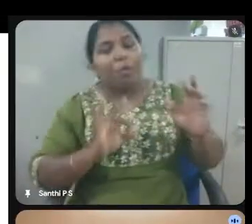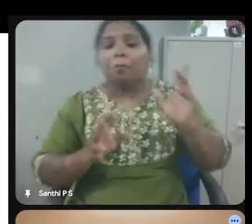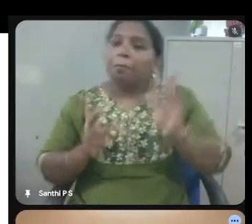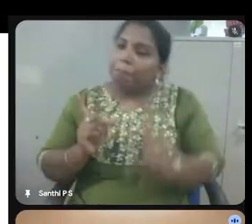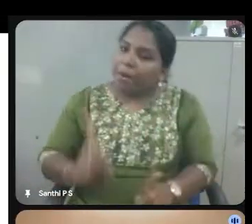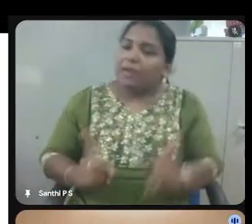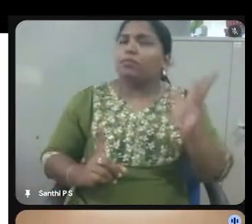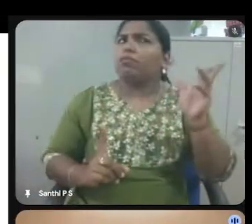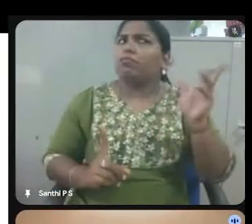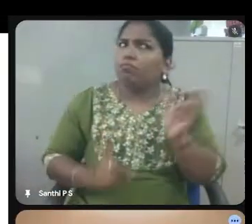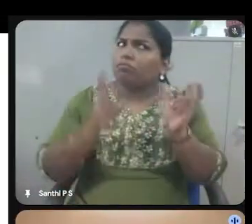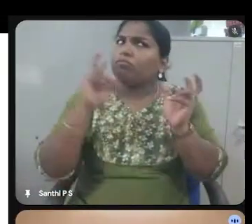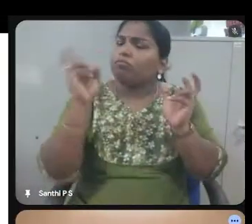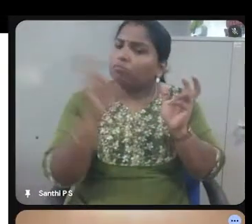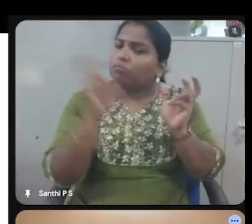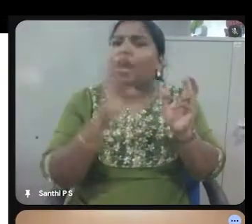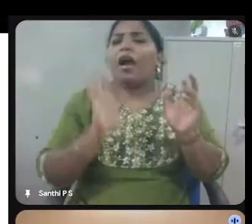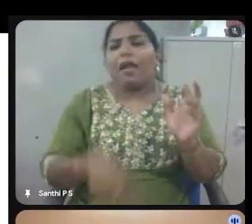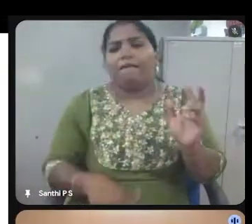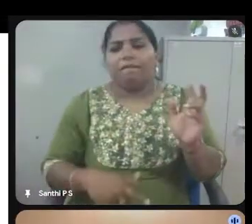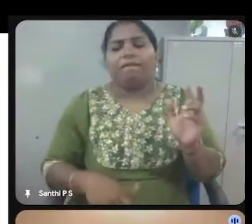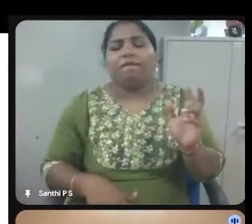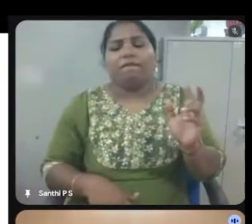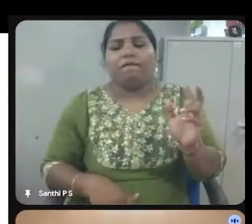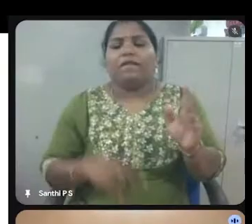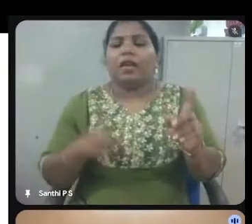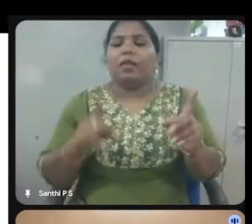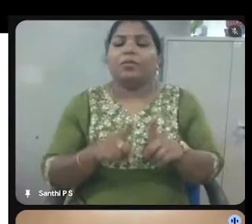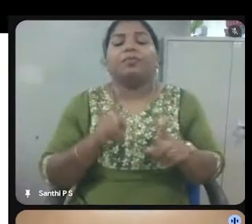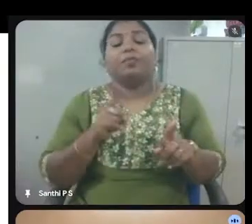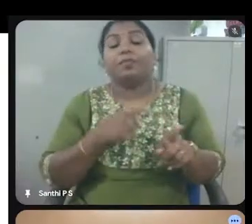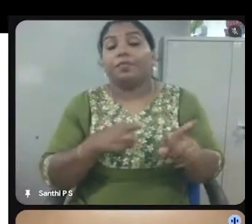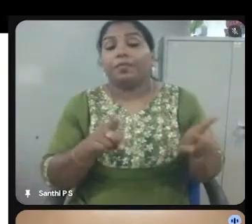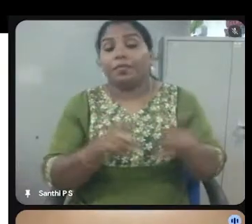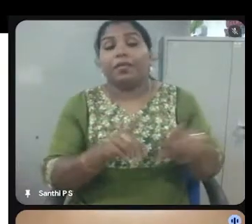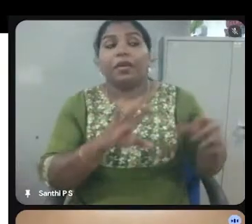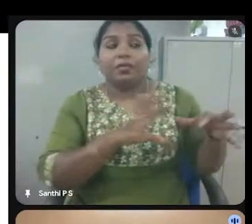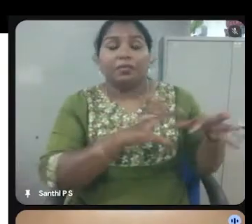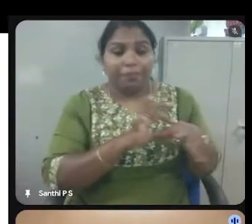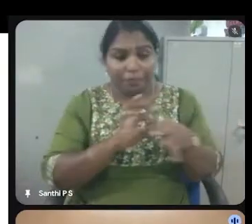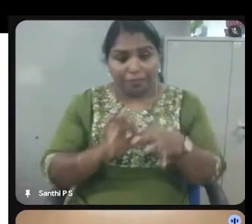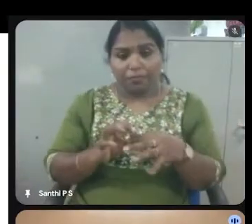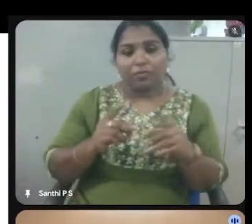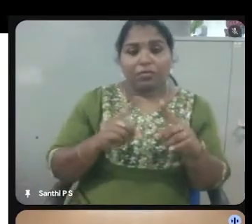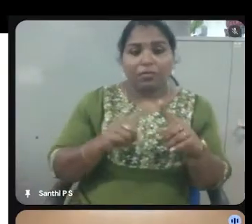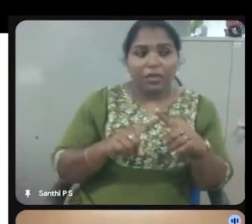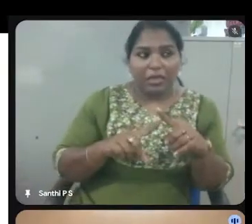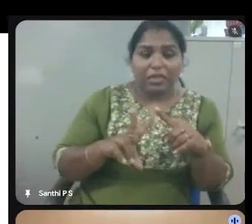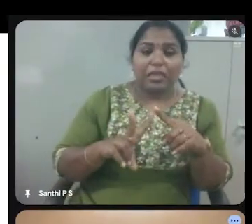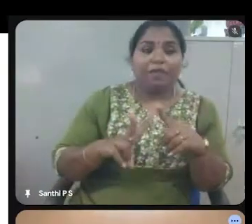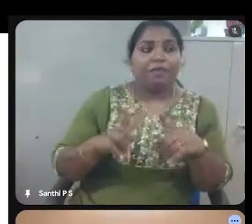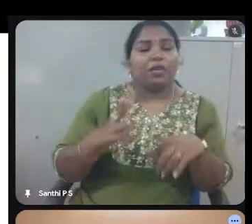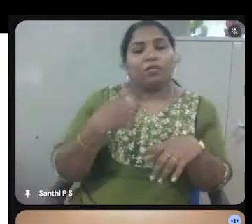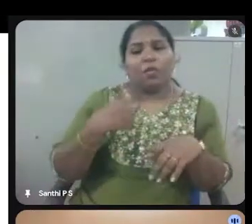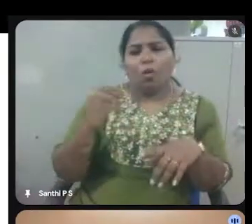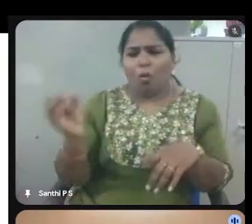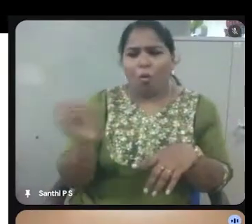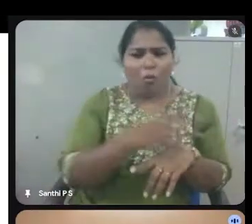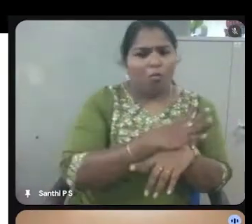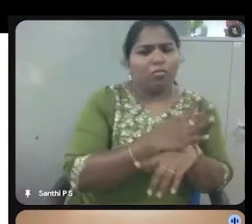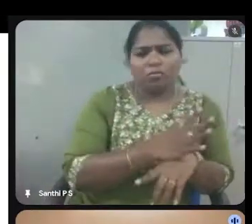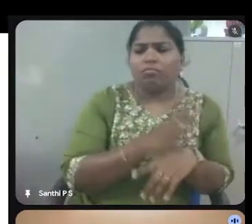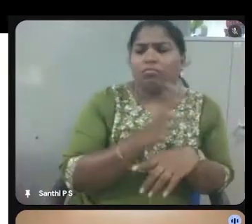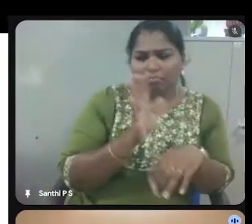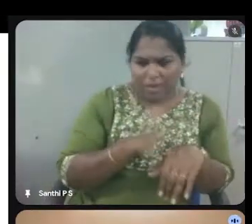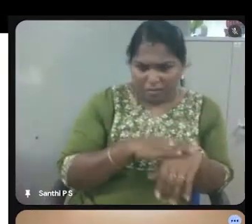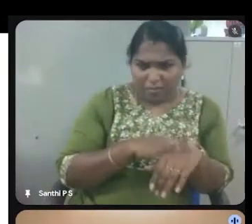നടക്കുന്ന കാര്യങ്ങളോടാണ്. അപ്പൊ അതുകൊണ്ട് തന്നെ നിങ്ങളെ വീട്ടില് എന്താ പറയുക എപ്പോഴും ടി വി ഓൺ ചെയ്തിരുന്ന ഒരു ഉണ്ട്